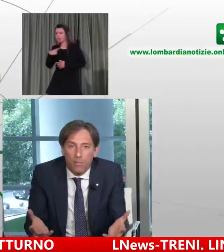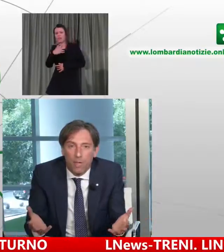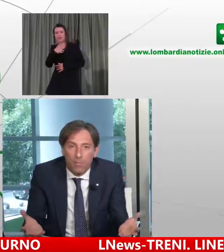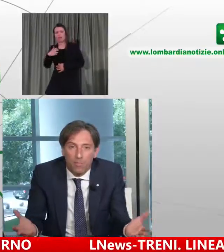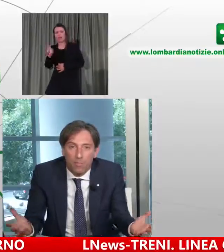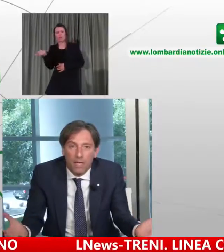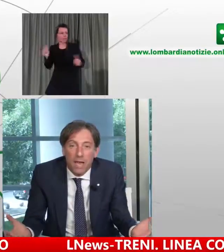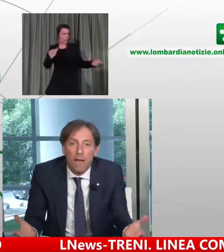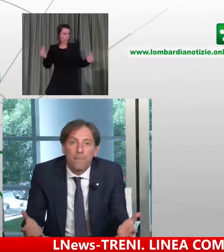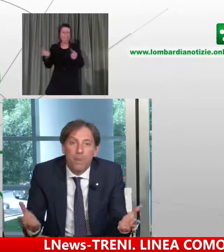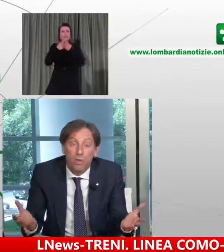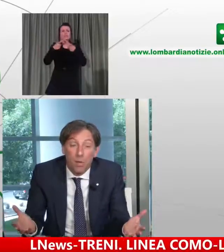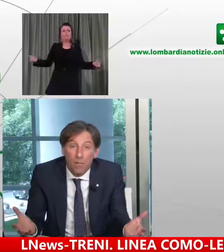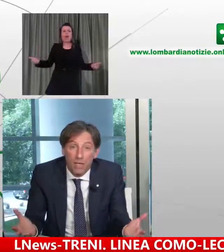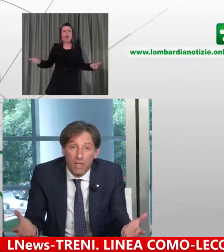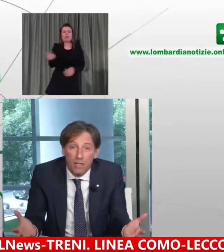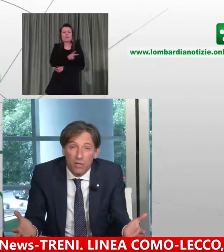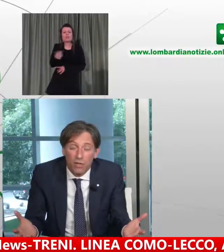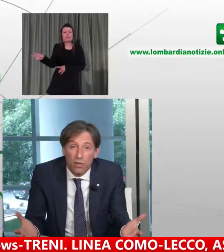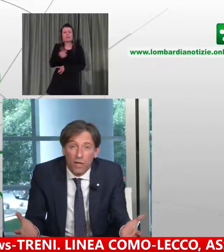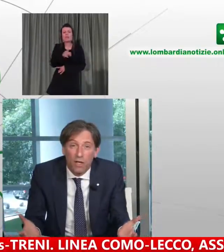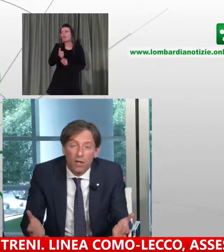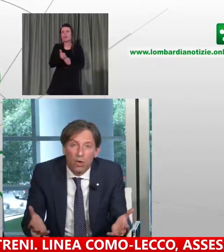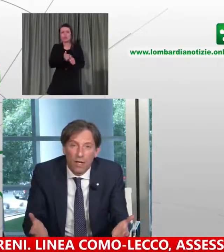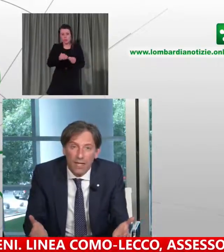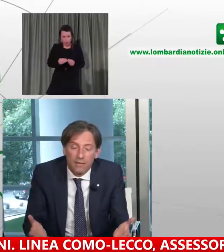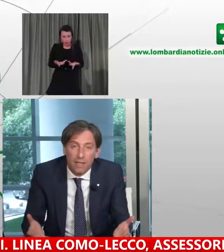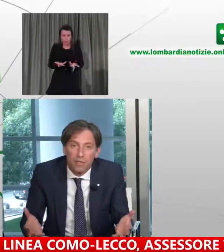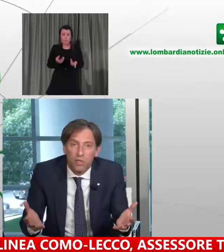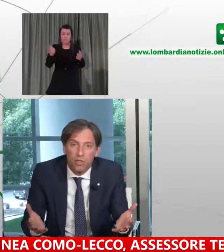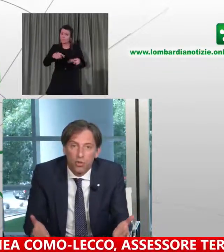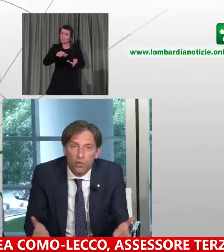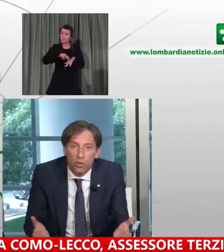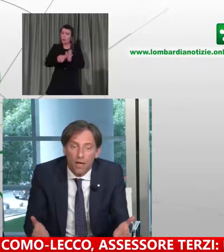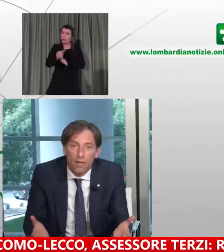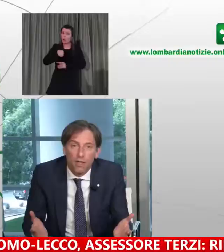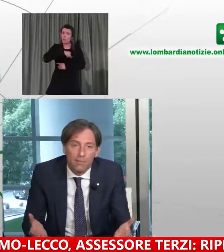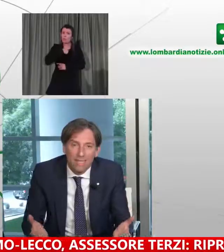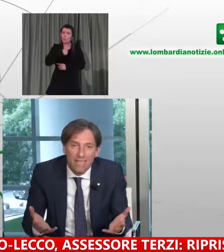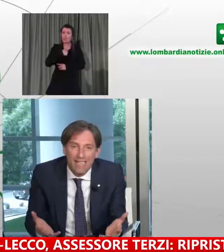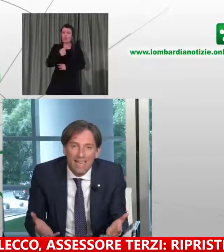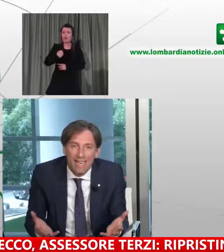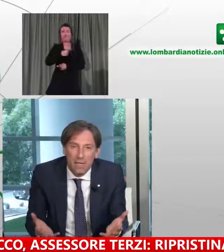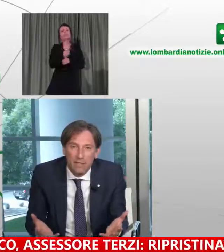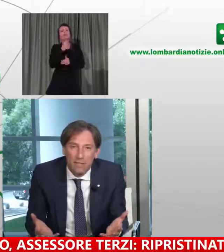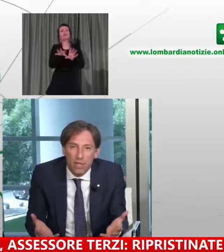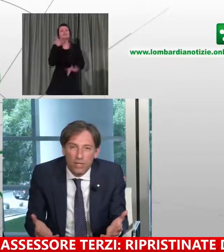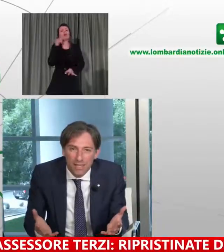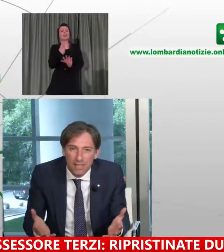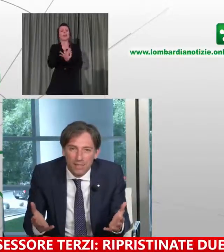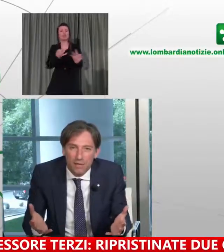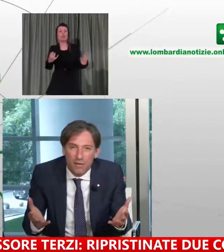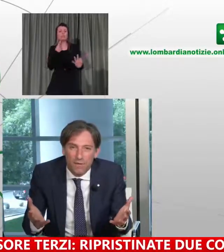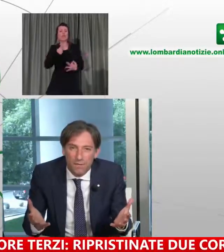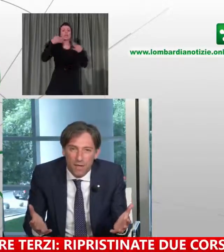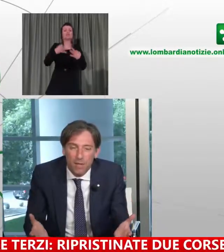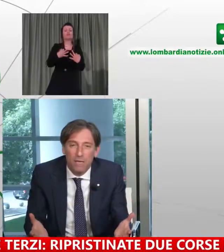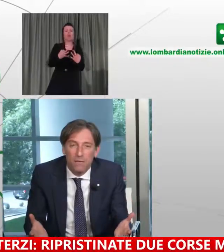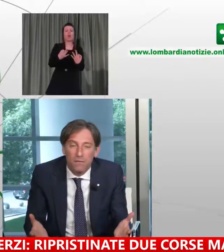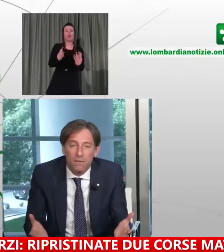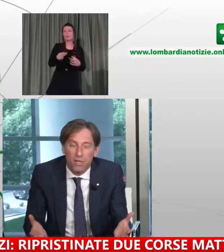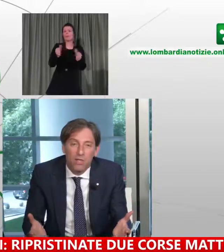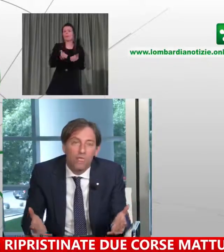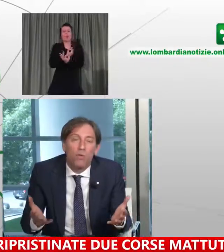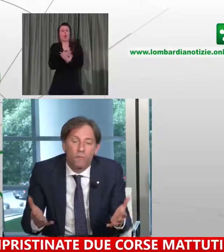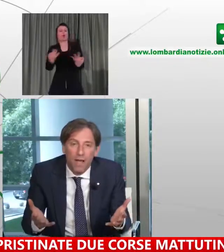problema, perché dobbiamo prendere la decisione corretta, la decisione giusta, ma senza elementi di certezza diventa